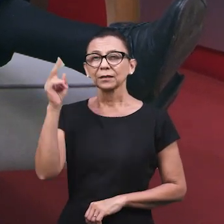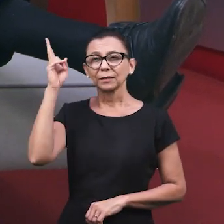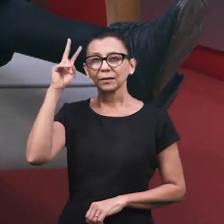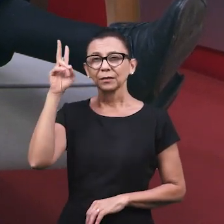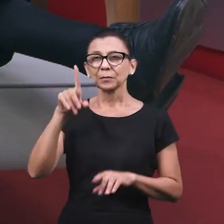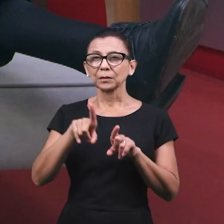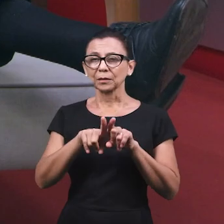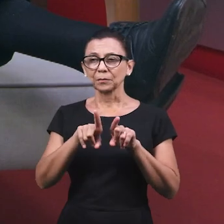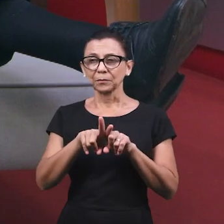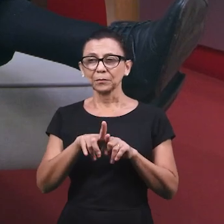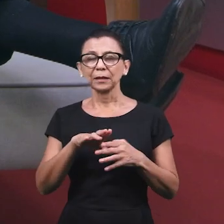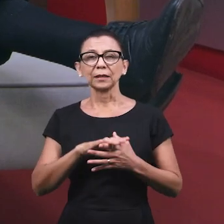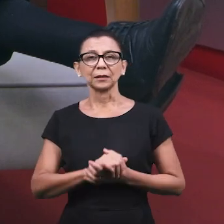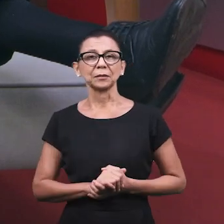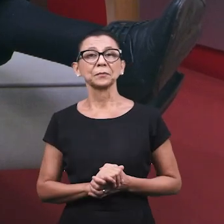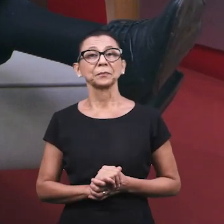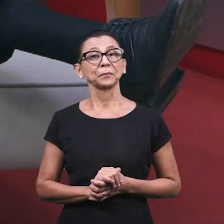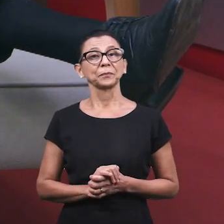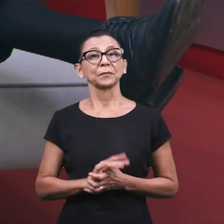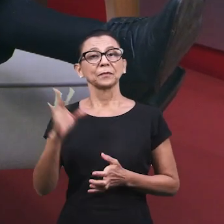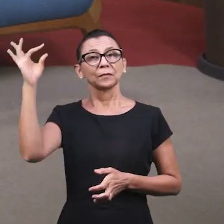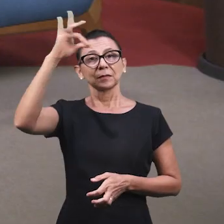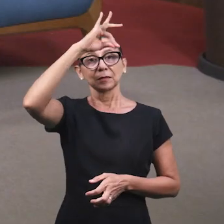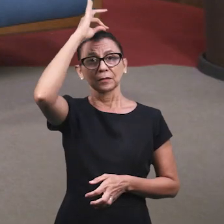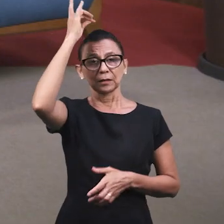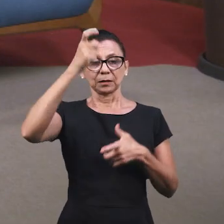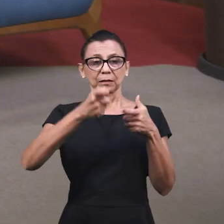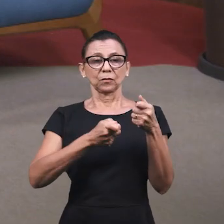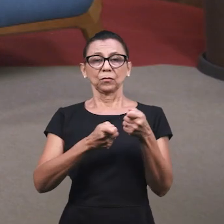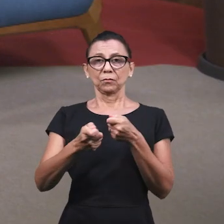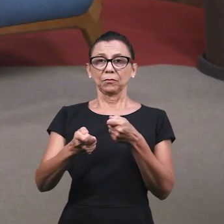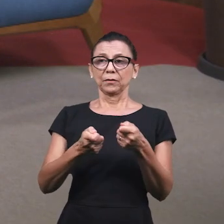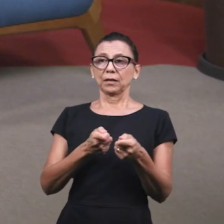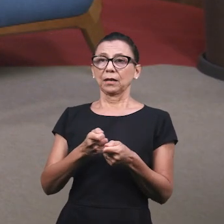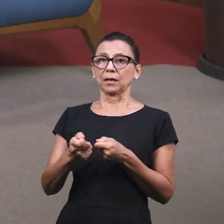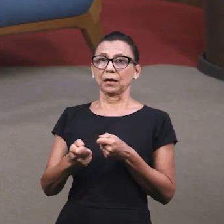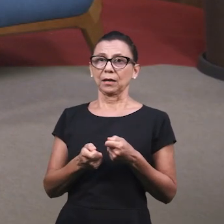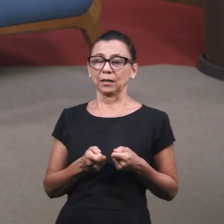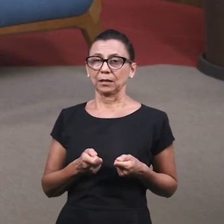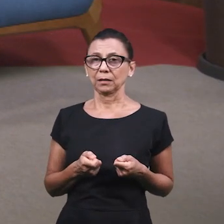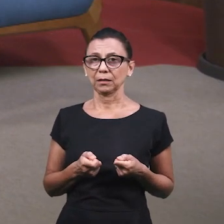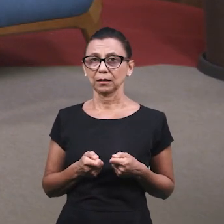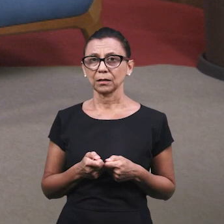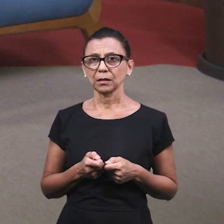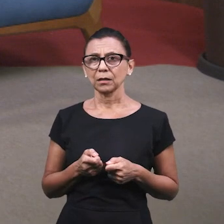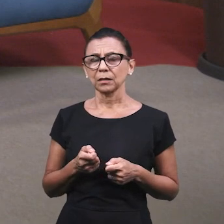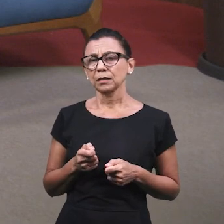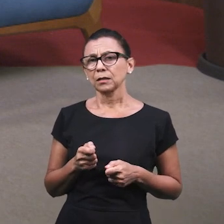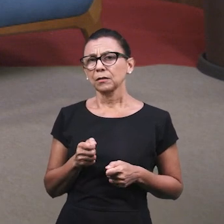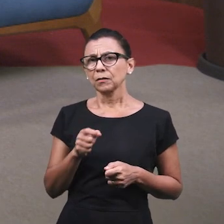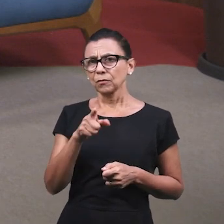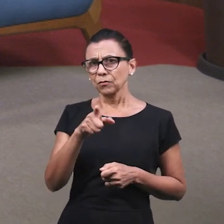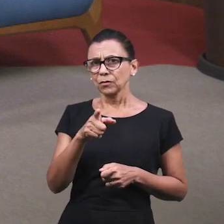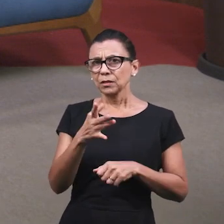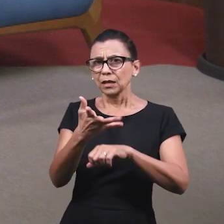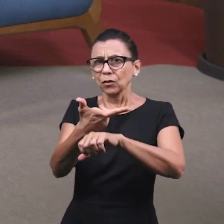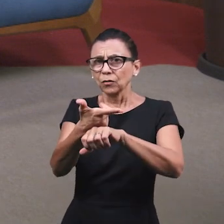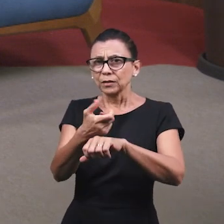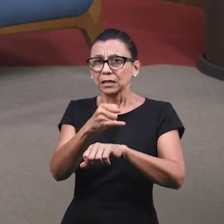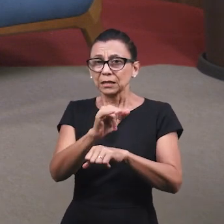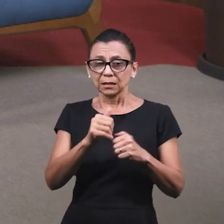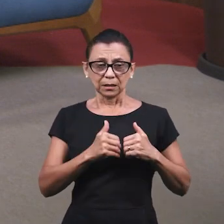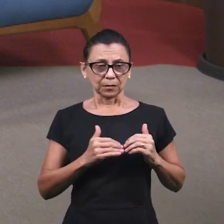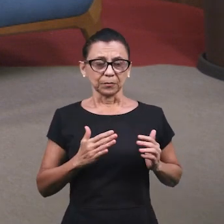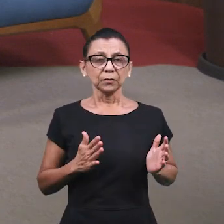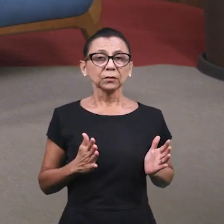l'expression dans le volet d'aujourd'hui, le gouvernement du Saint-Esprit. Parce que on est convaincu, si on se laisse